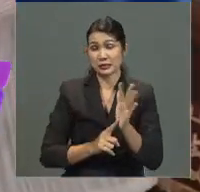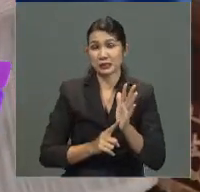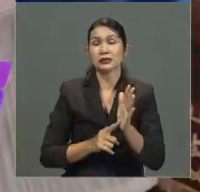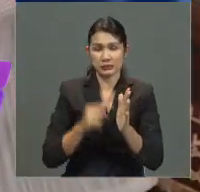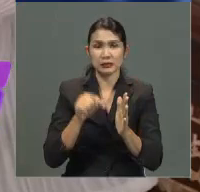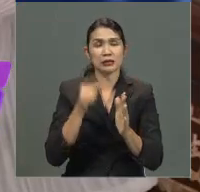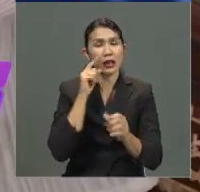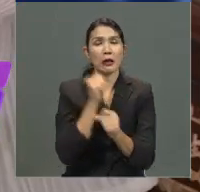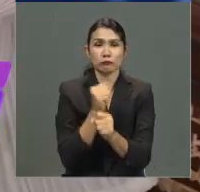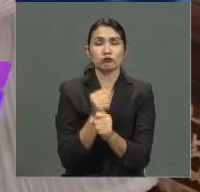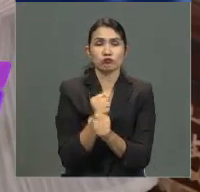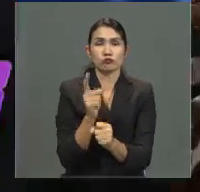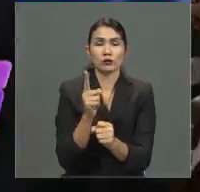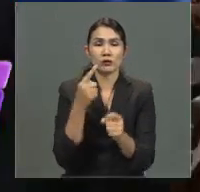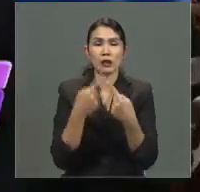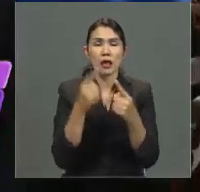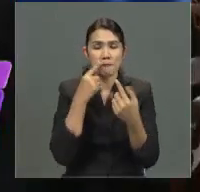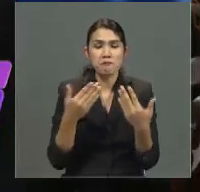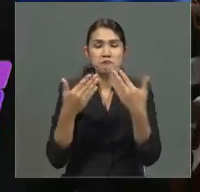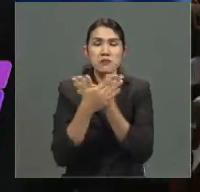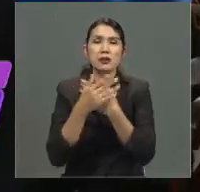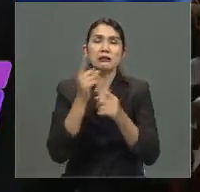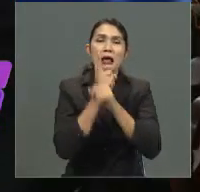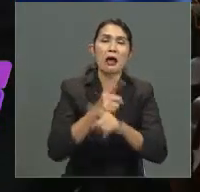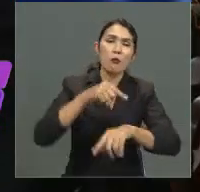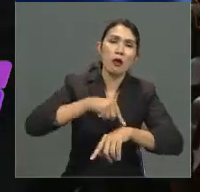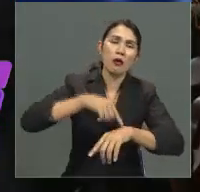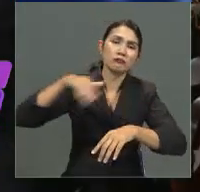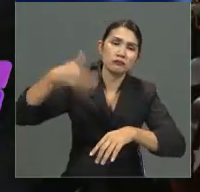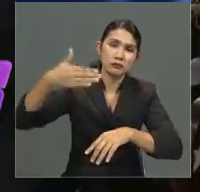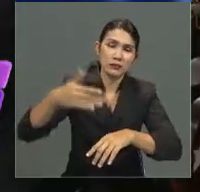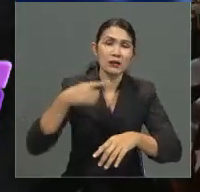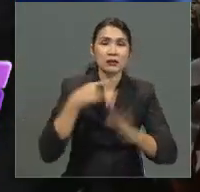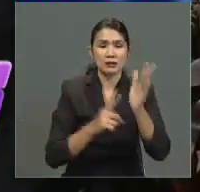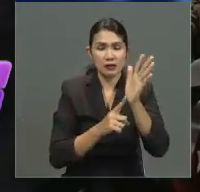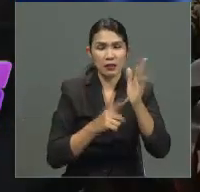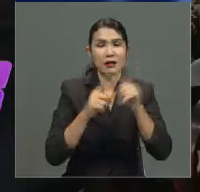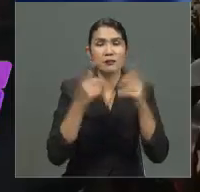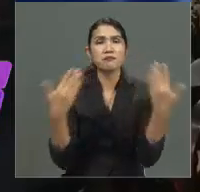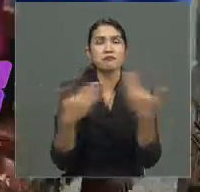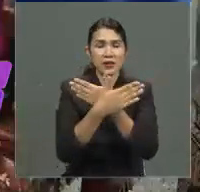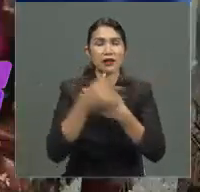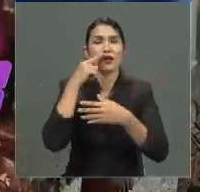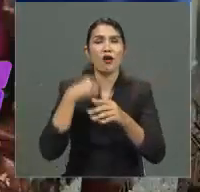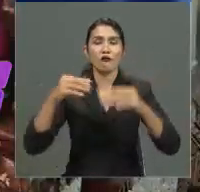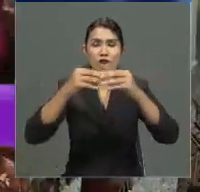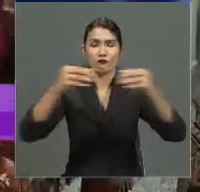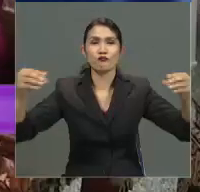ก็ยังถือปฏิบัติกันอยู่แต่ว่าเปลี่ยนไปตามกาลเวลาจากเทียนพรรษาก็มาเป็นการถวายหลอดไฟแทนค่ะ